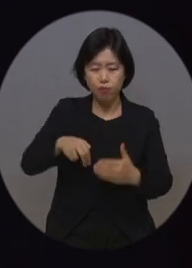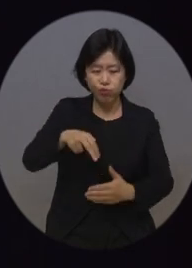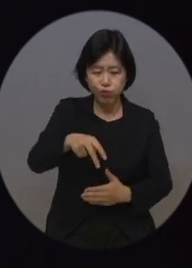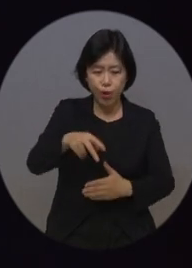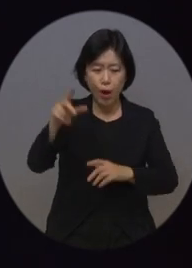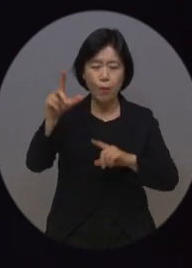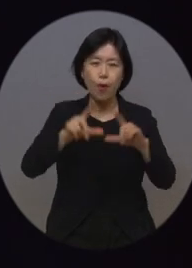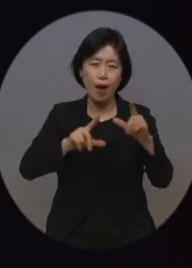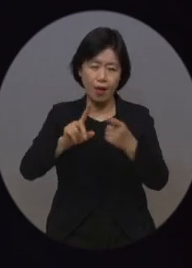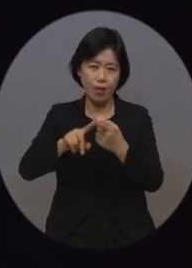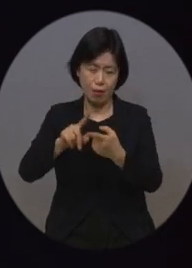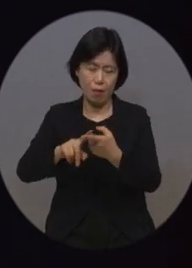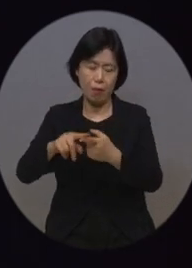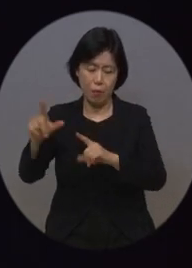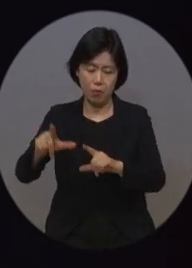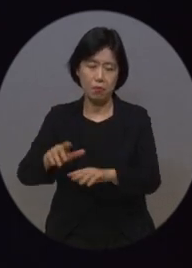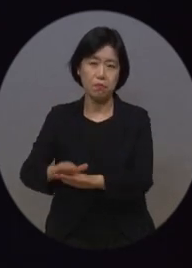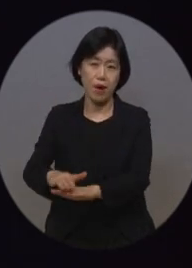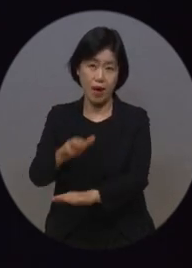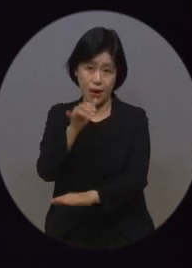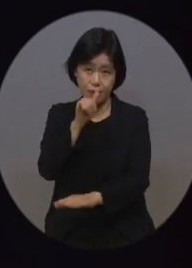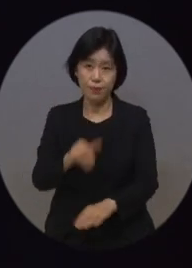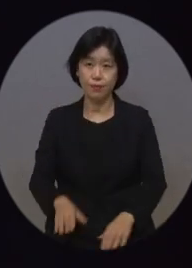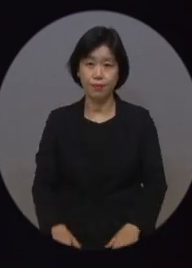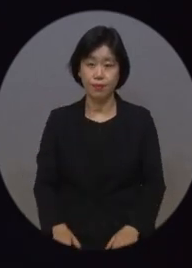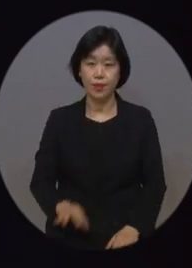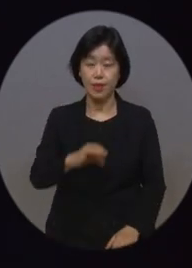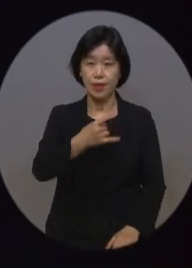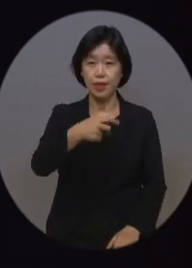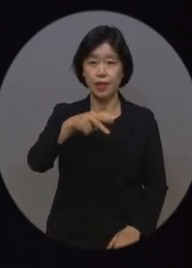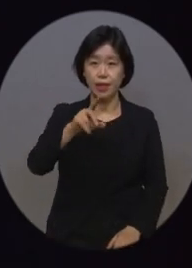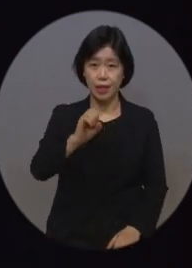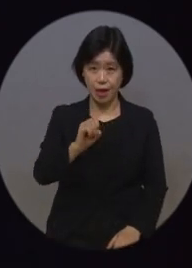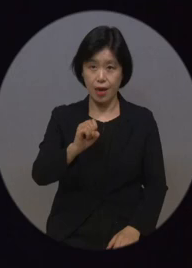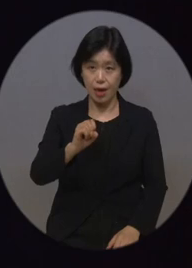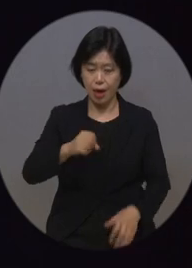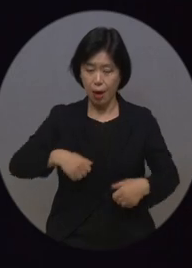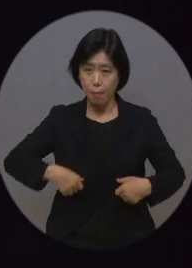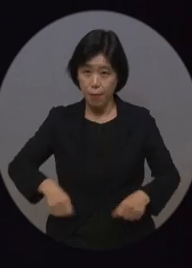의상을 벗은 강대처럼 맨발이 낯설다.